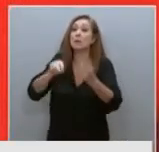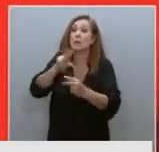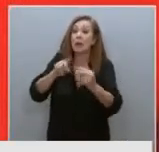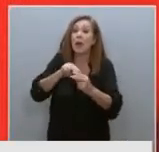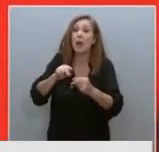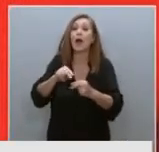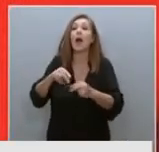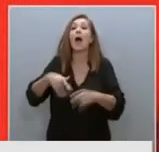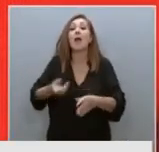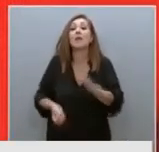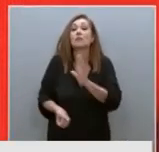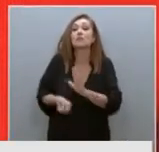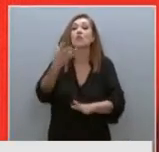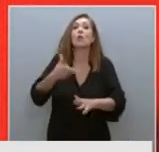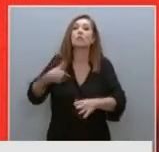βιώσιμο παραγωγικό μοντέλο.